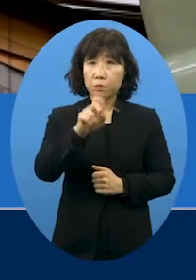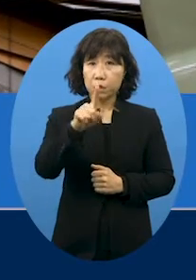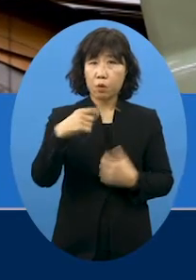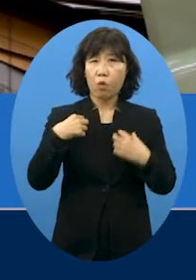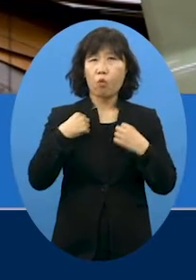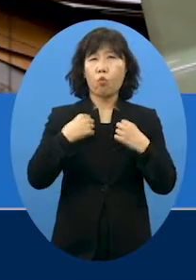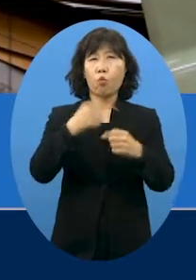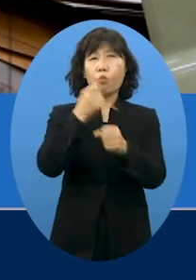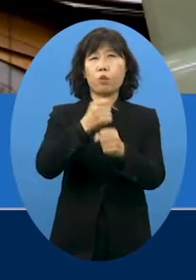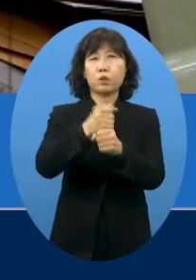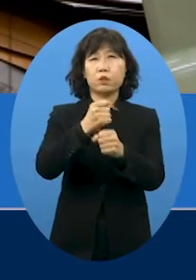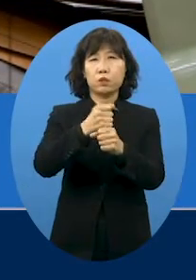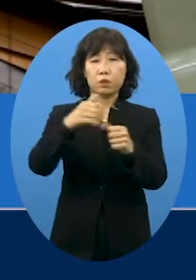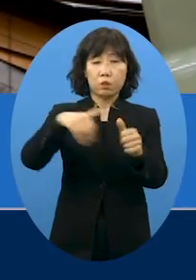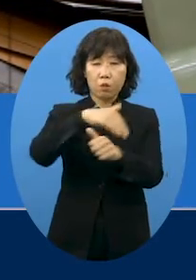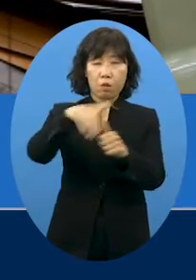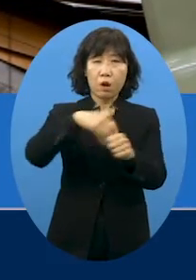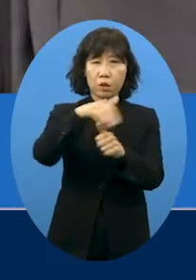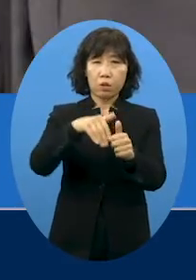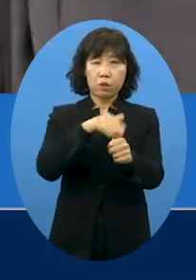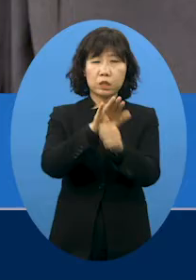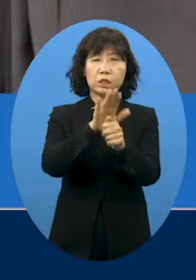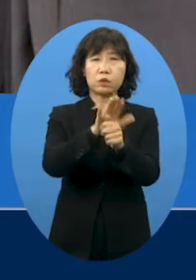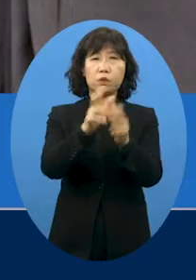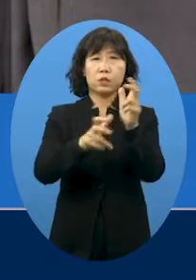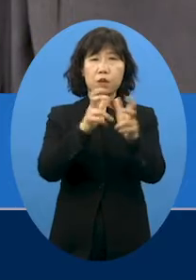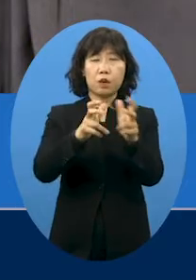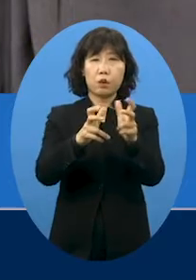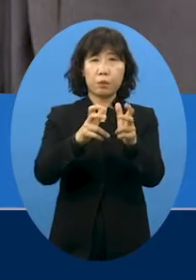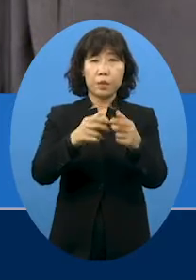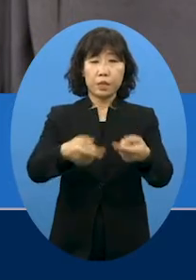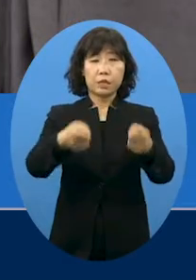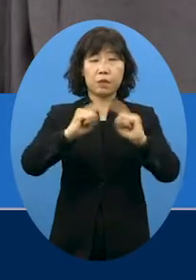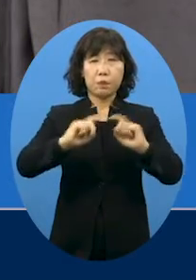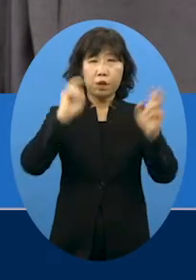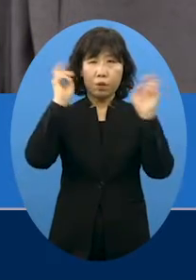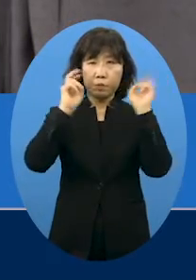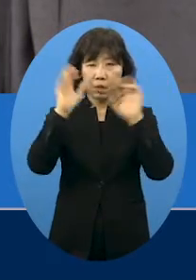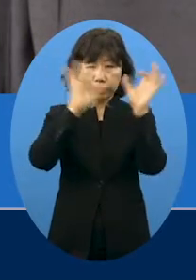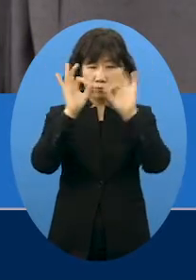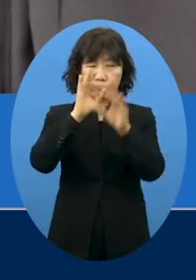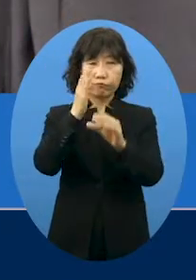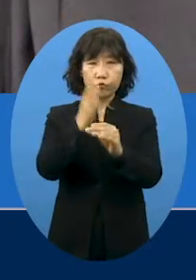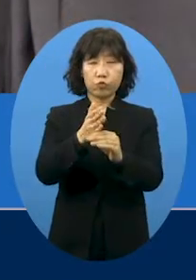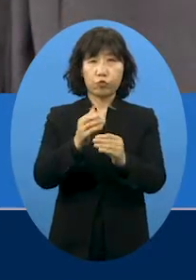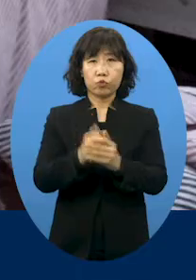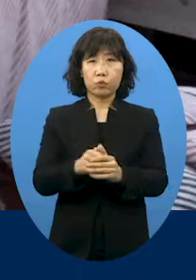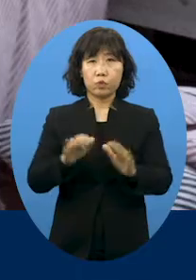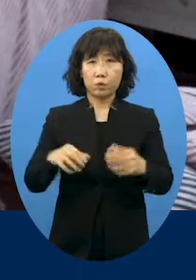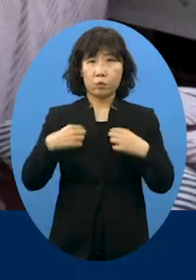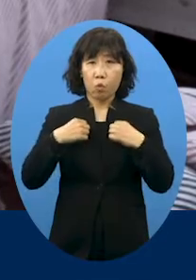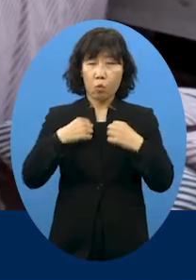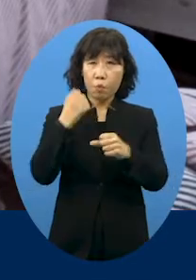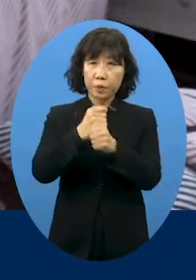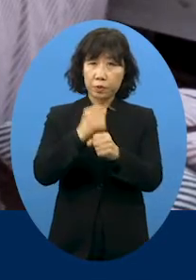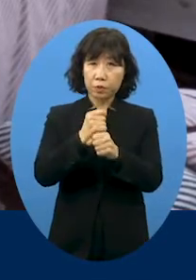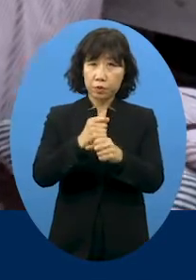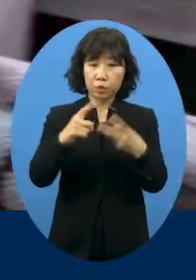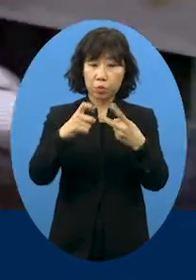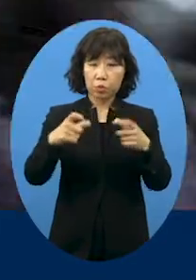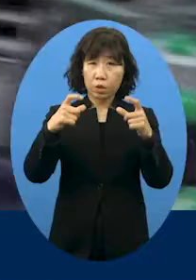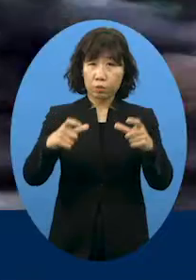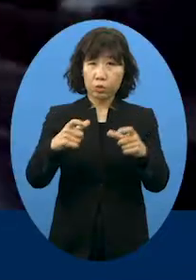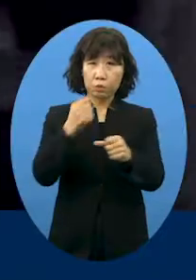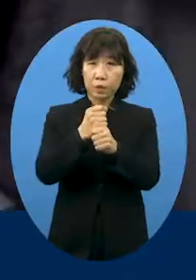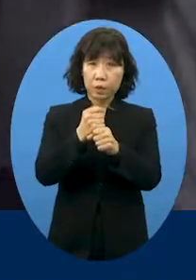2021년 의류 제조업체 작업환경 개선 지원 사업에 참여할 업체를 모집합니다 의류 제조업은